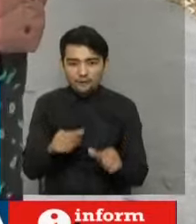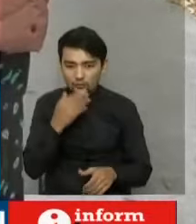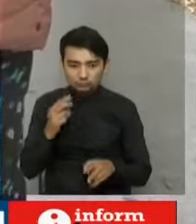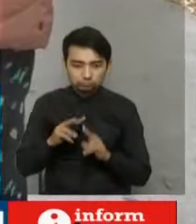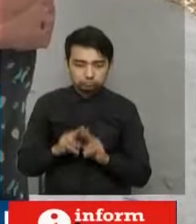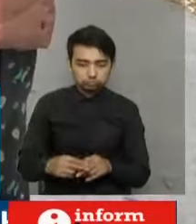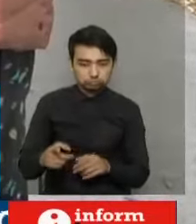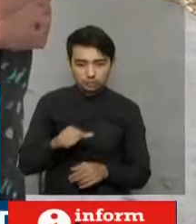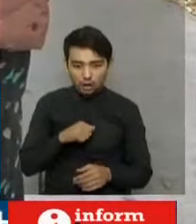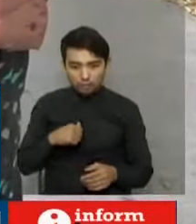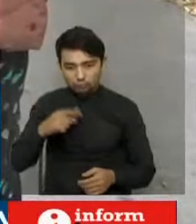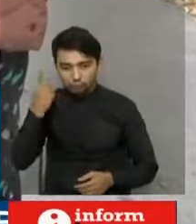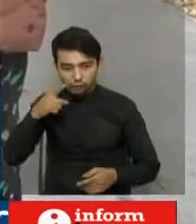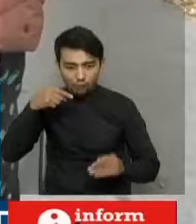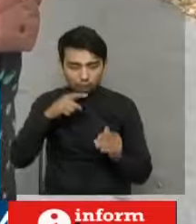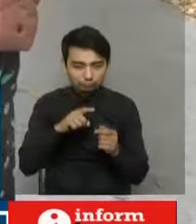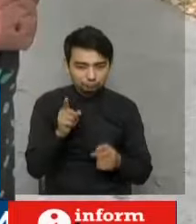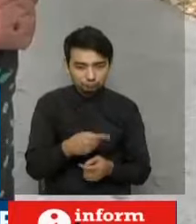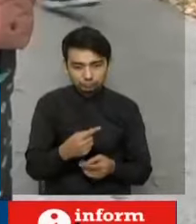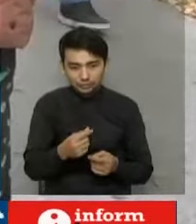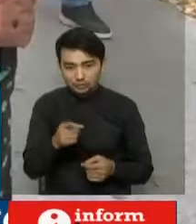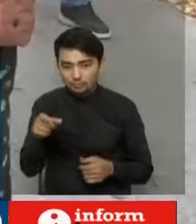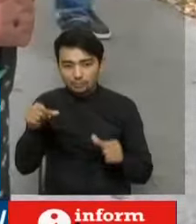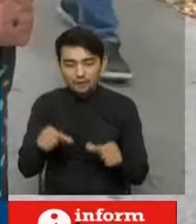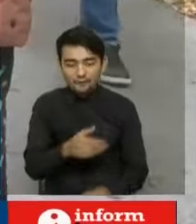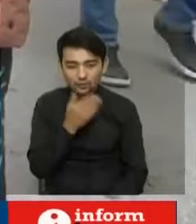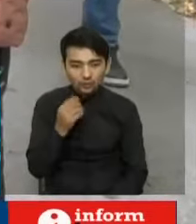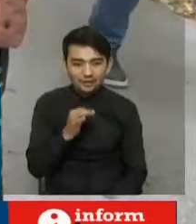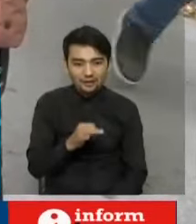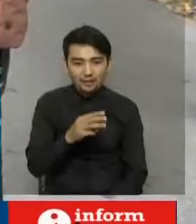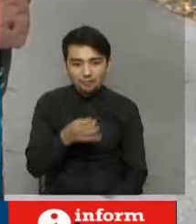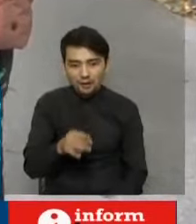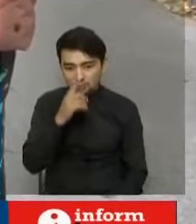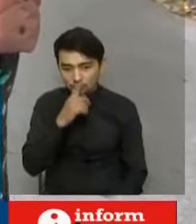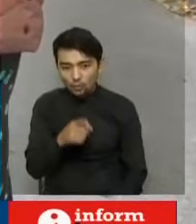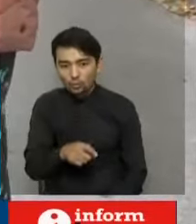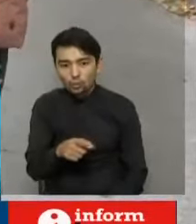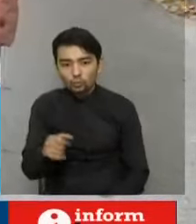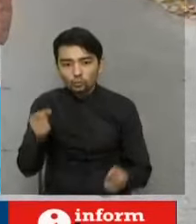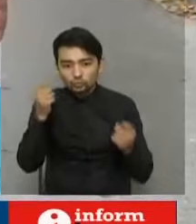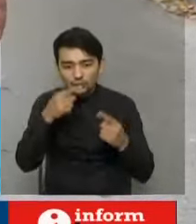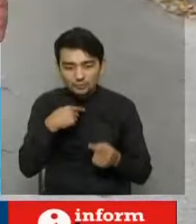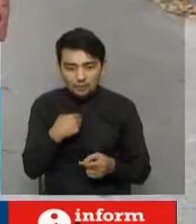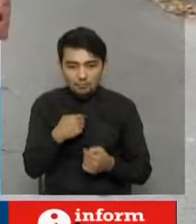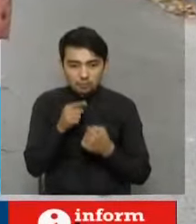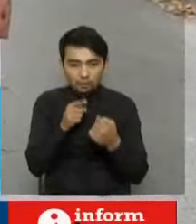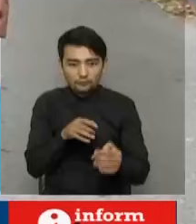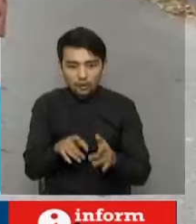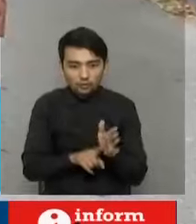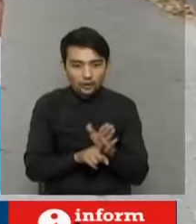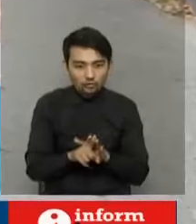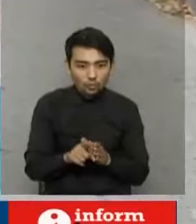свои услуги. Да. Не имеет права навязывать. Это во-первых. Потом в мае месяце он узнал, что мы начинаем против него действия. И